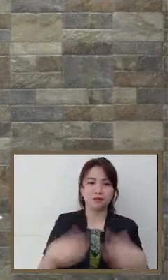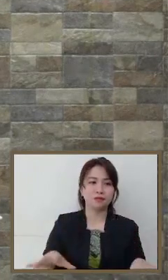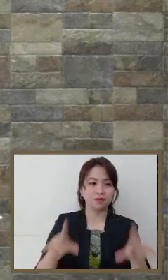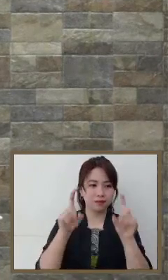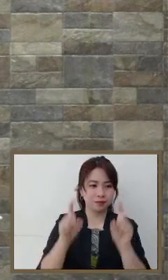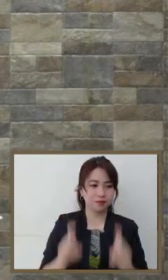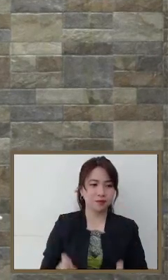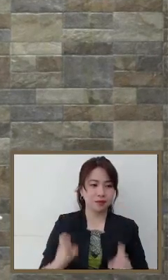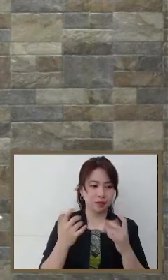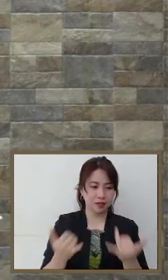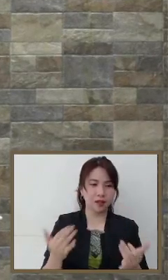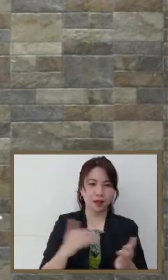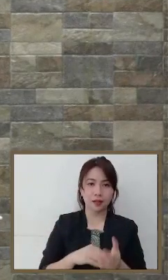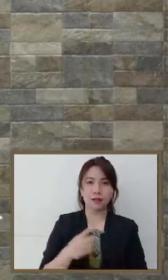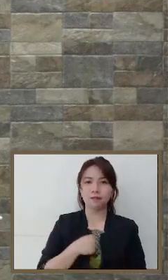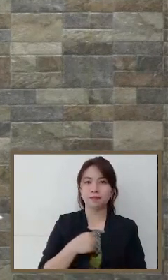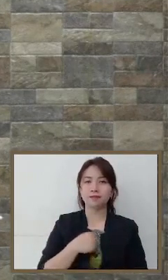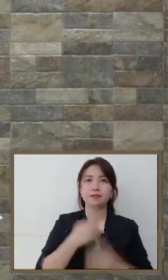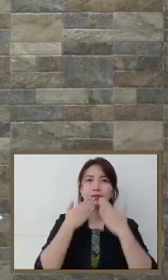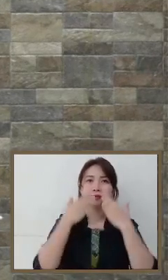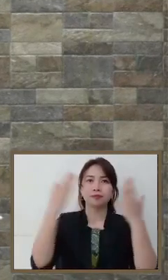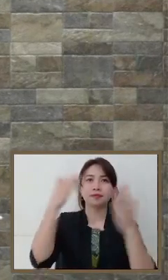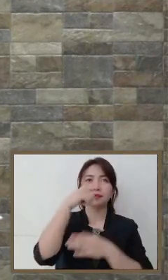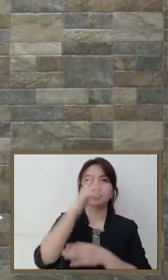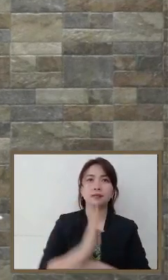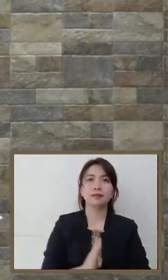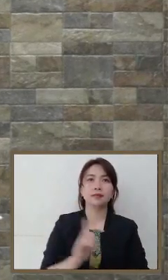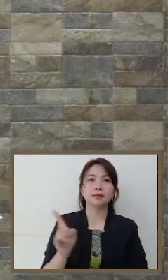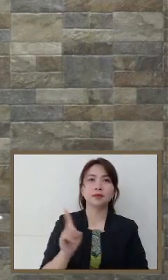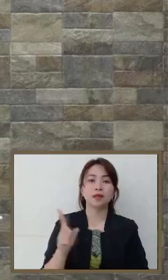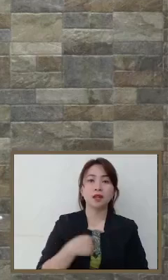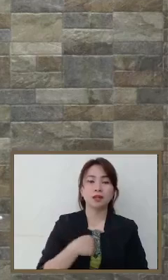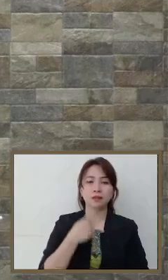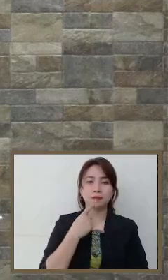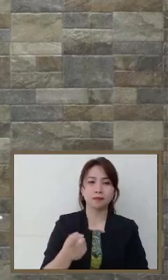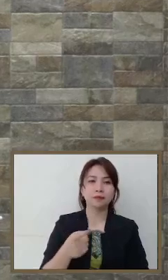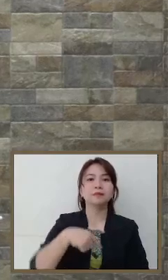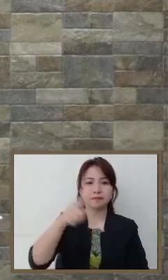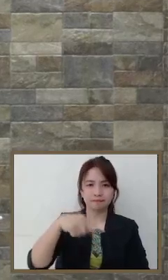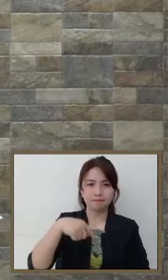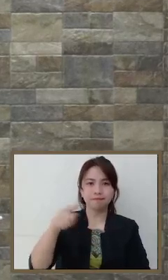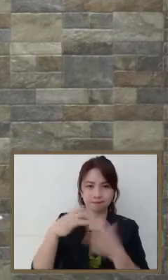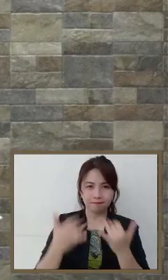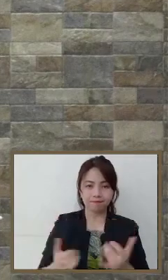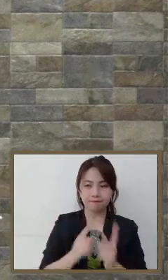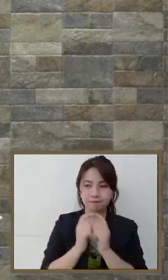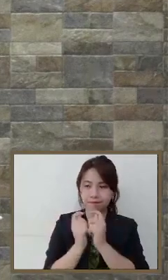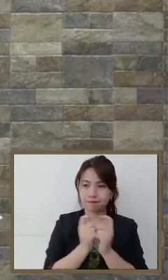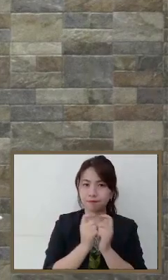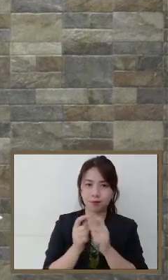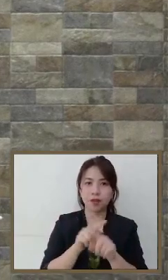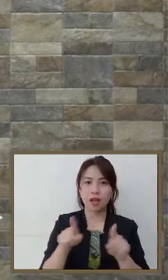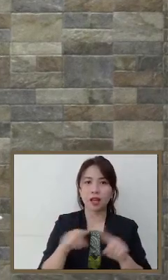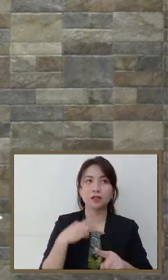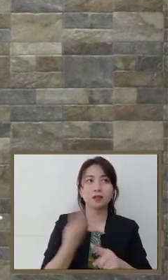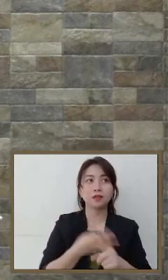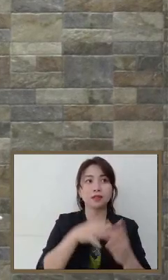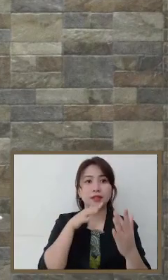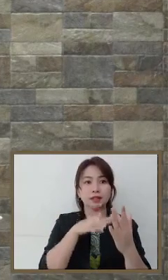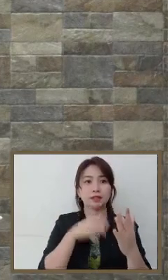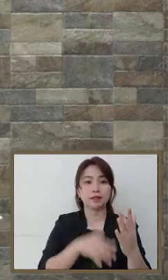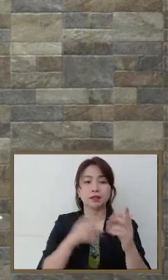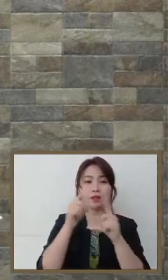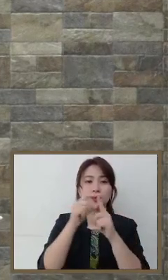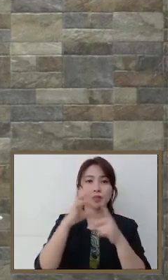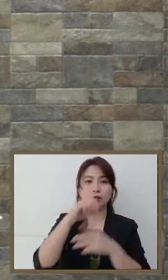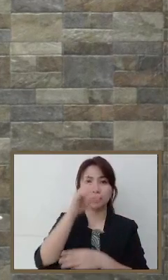at ah muli ako'y nagpapasalamat po gaya po ng nabanggit ko kanina na muli nagkasama-sama po tayo para sa muli pong pag-aaral ng salita ng Diyos at Ako